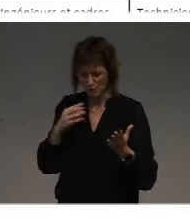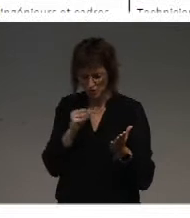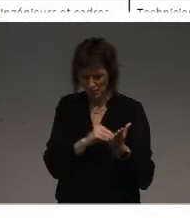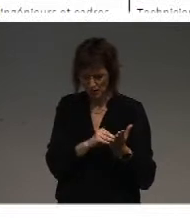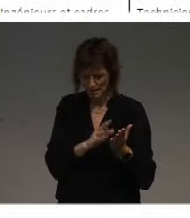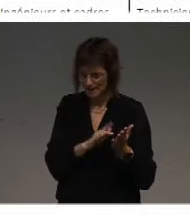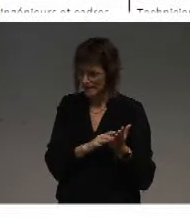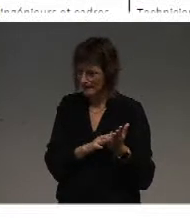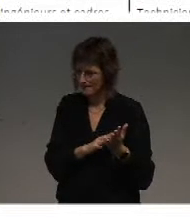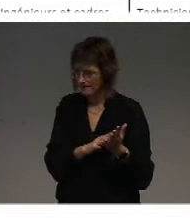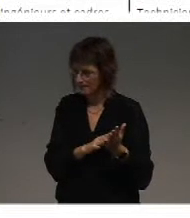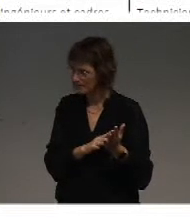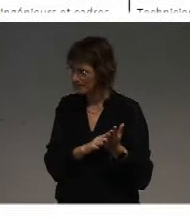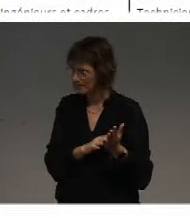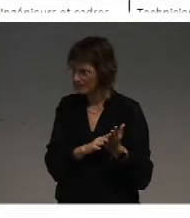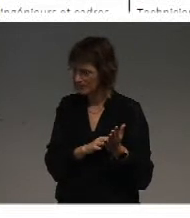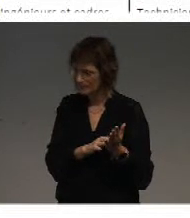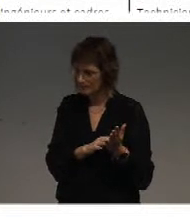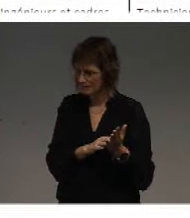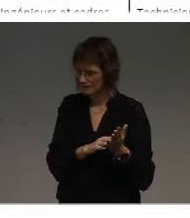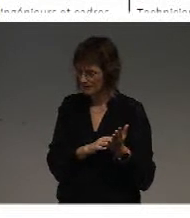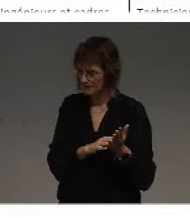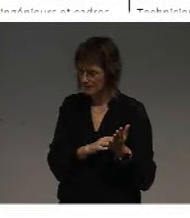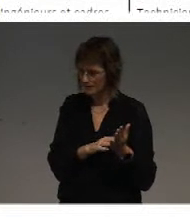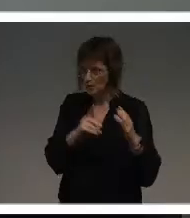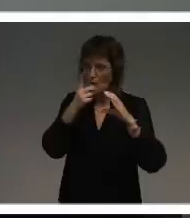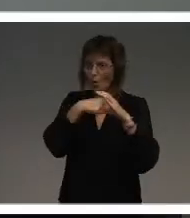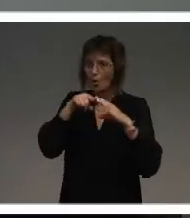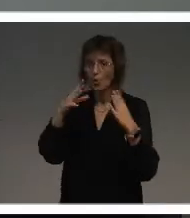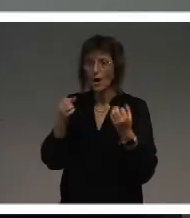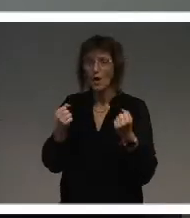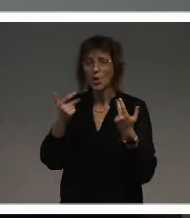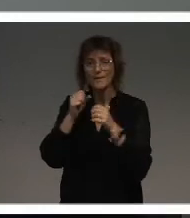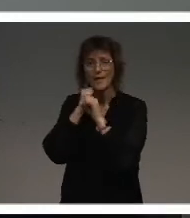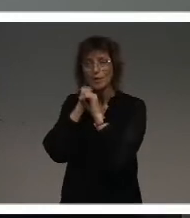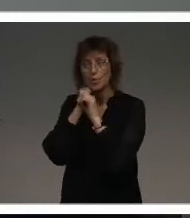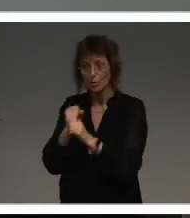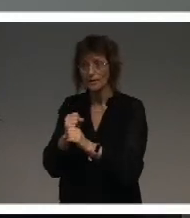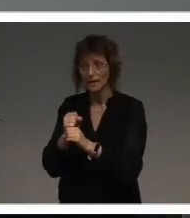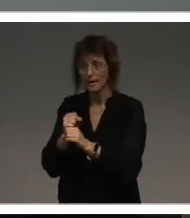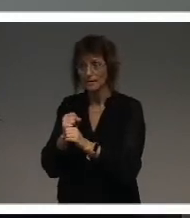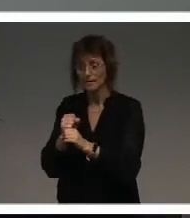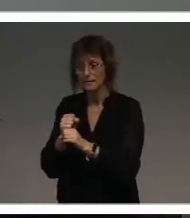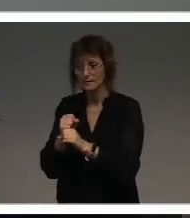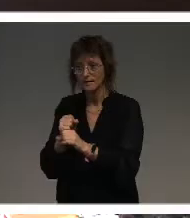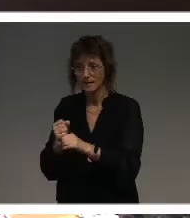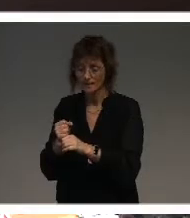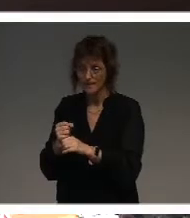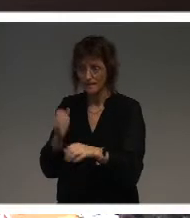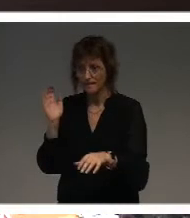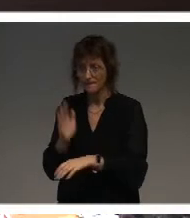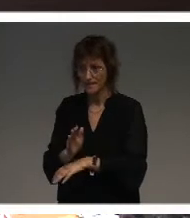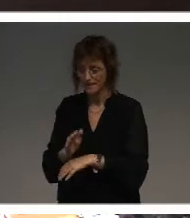part, c'est le nombre de contraintes qui sont considérées comme caractéristiques pour la catégorie. Et